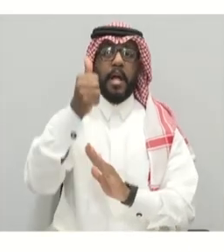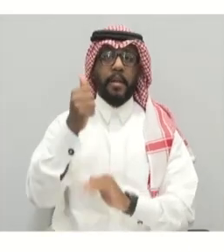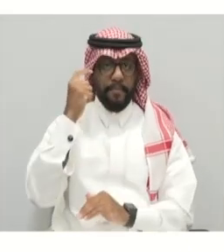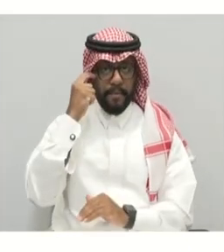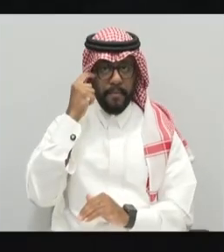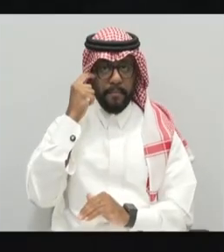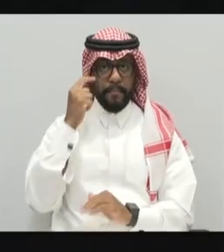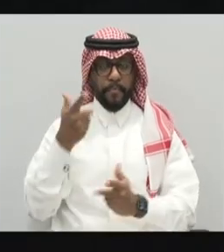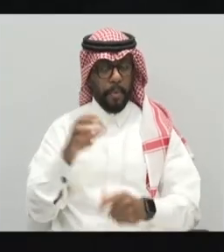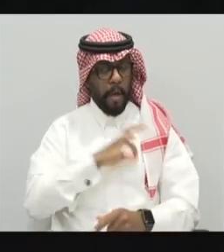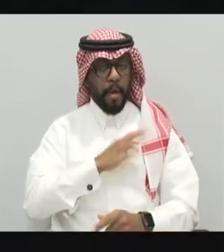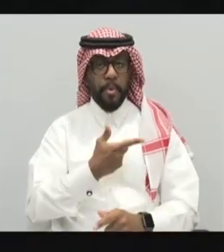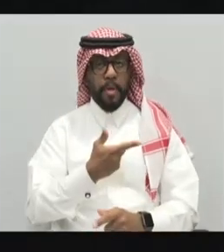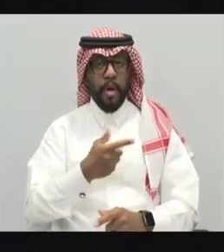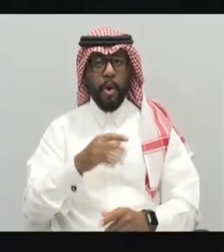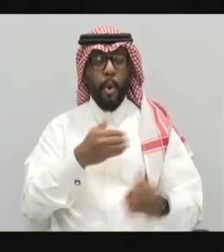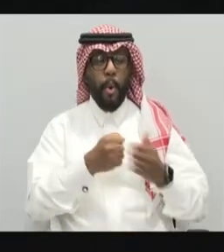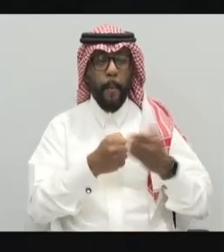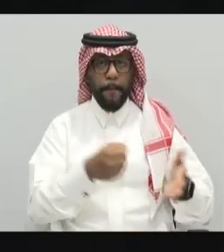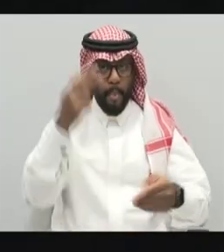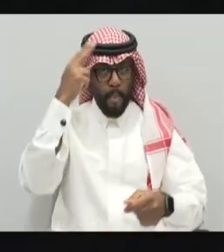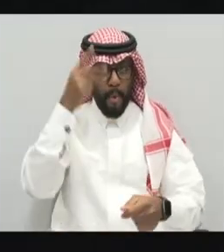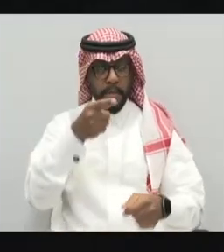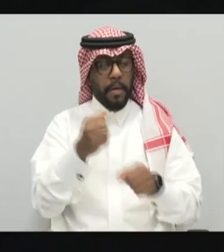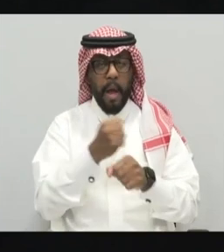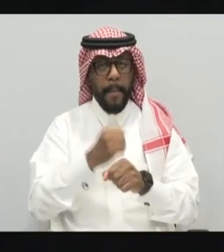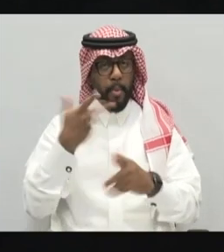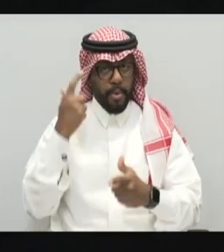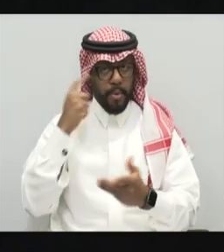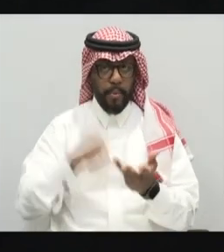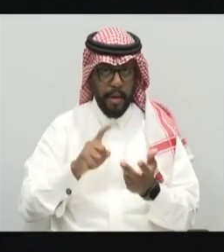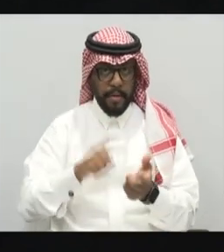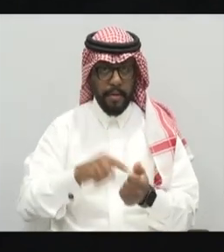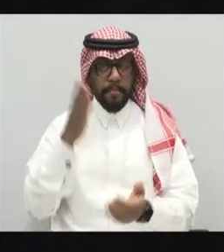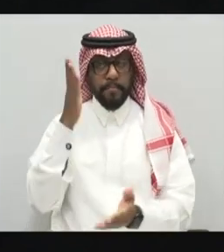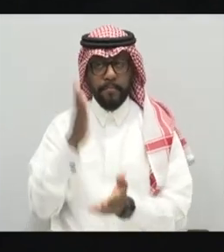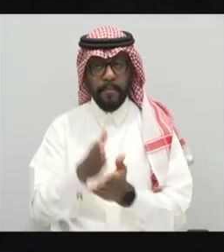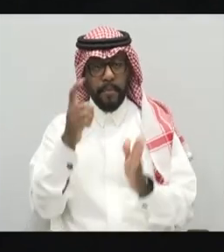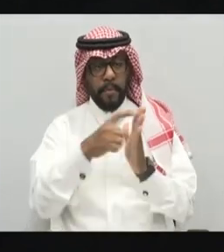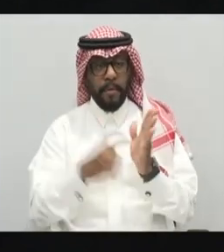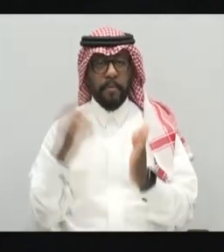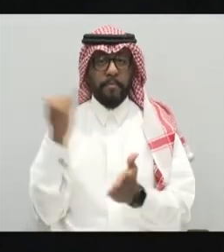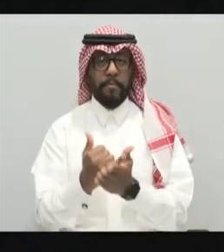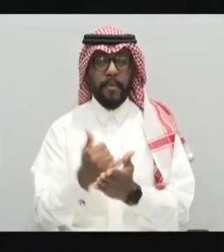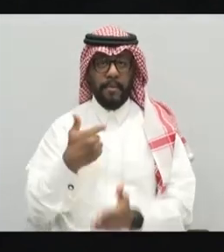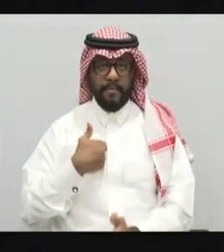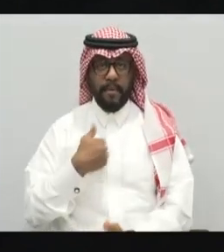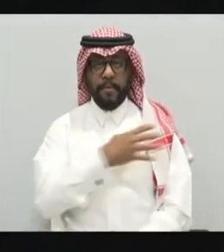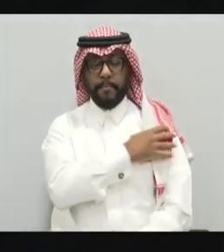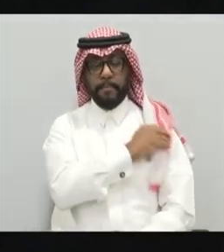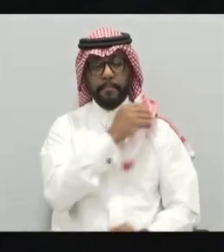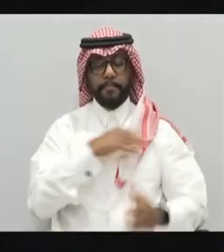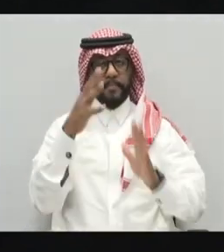دور المواطن الصالح في خدمه وطنه فوائد الالتزام بالمسؤوليات اذا